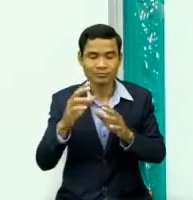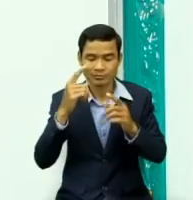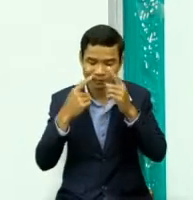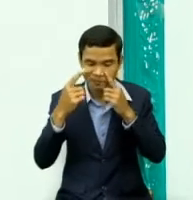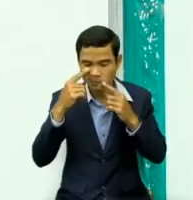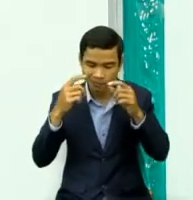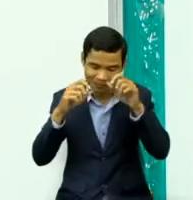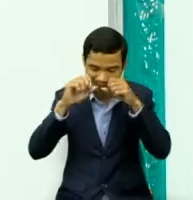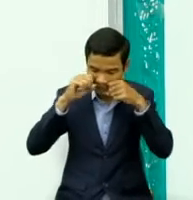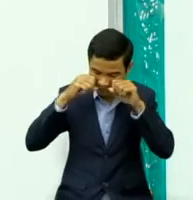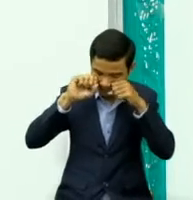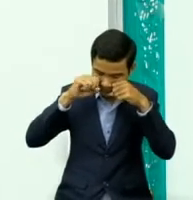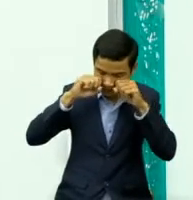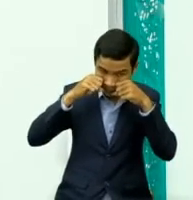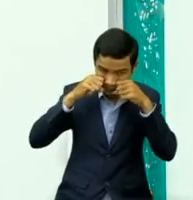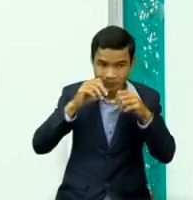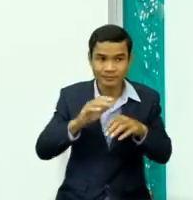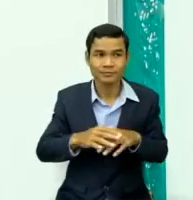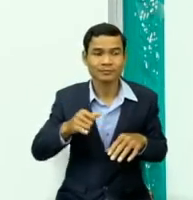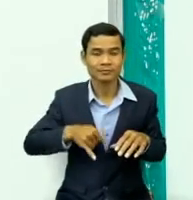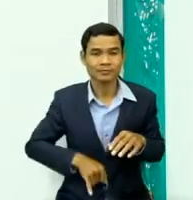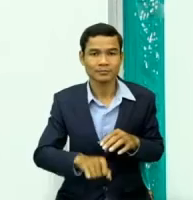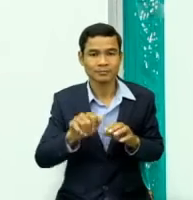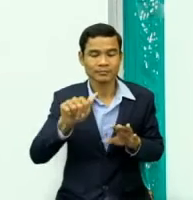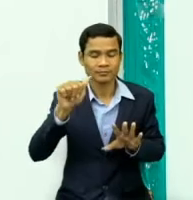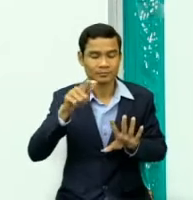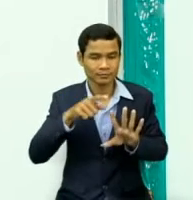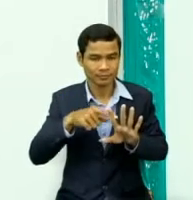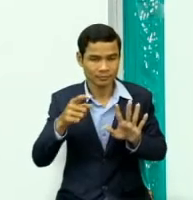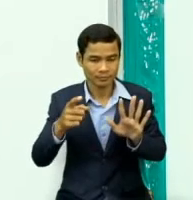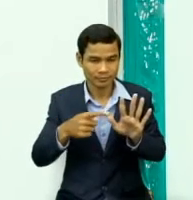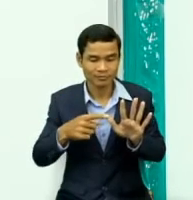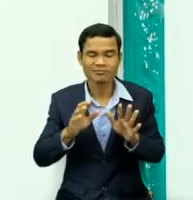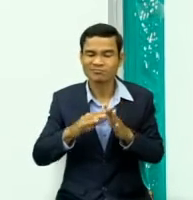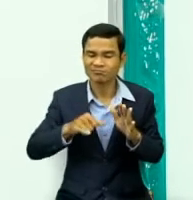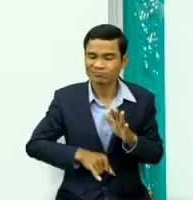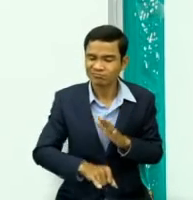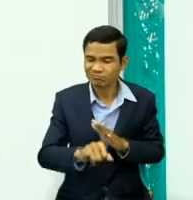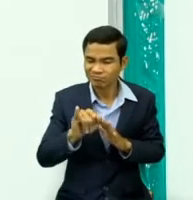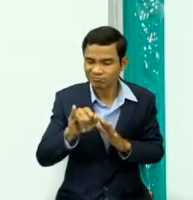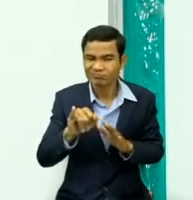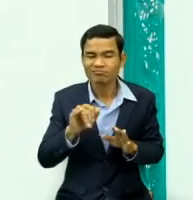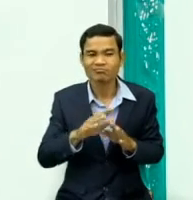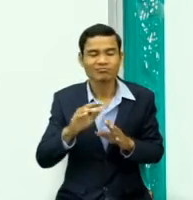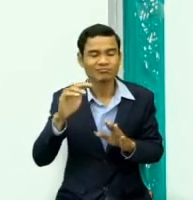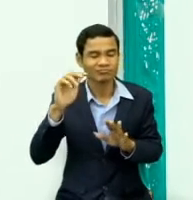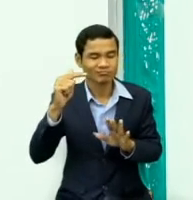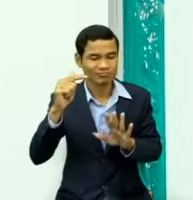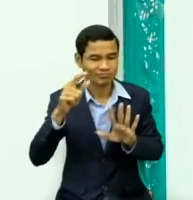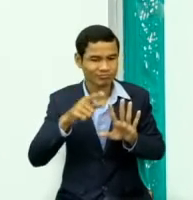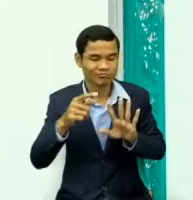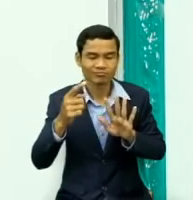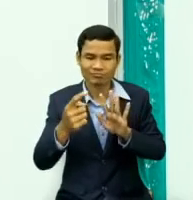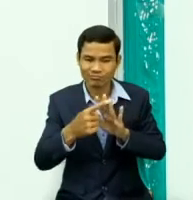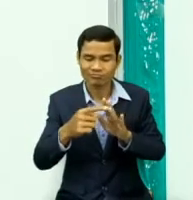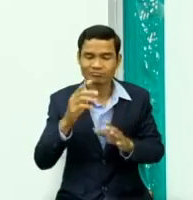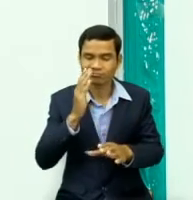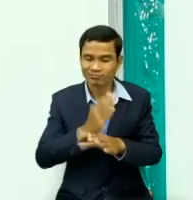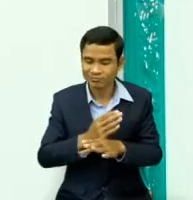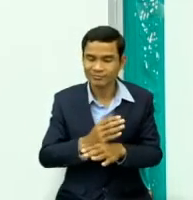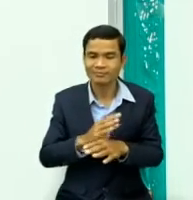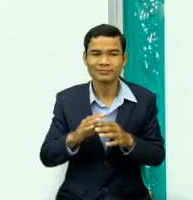ngô chào nhà thả chào ngô cốm sầm nhằm chai